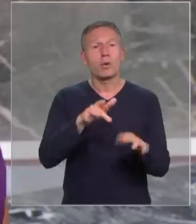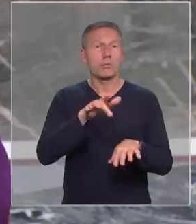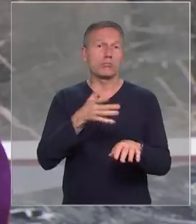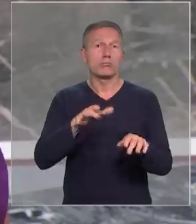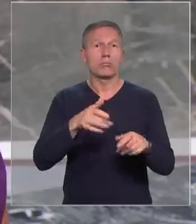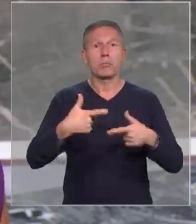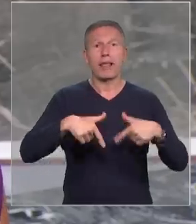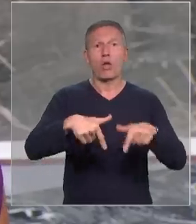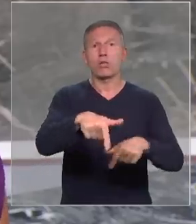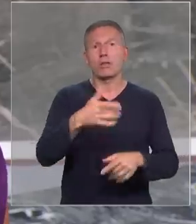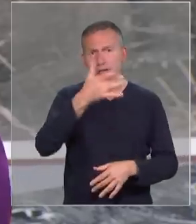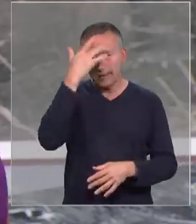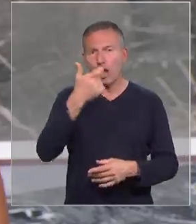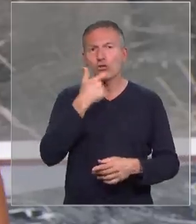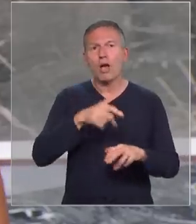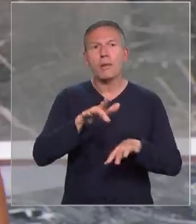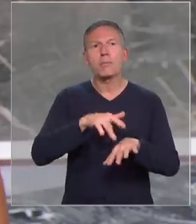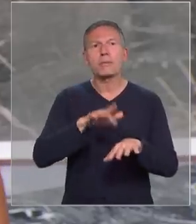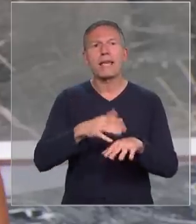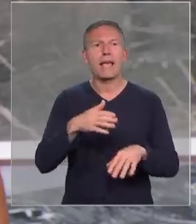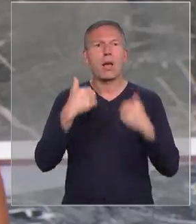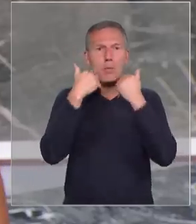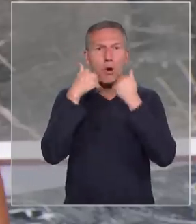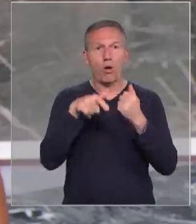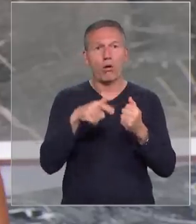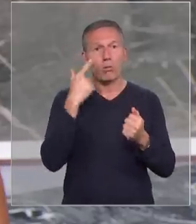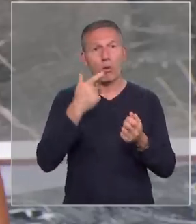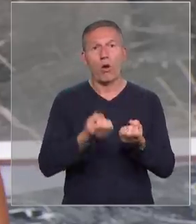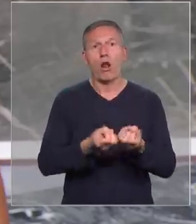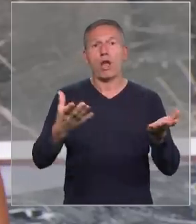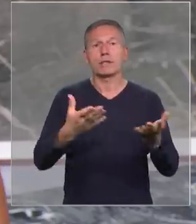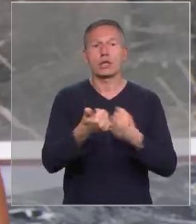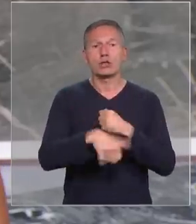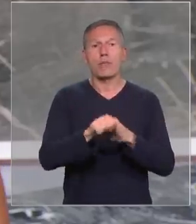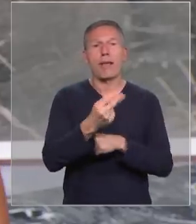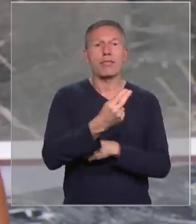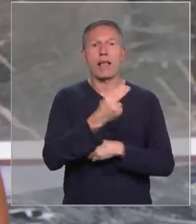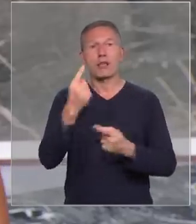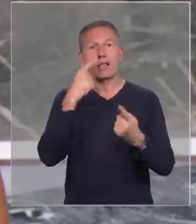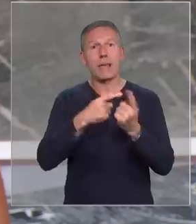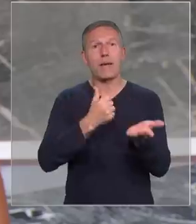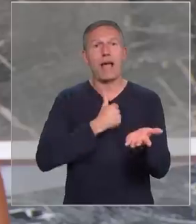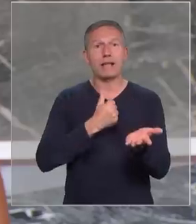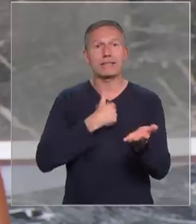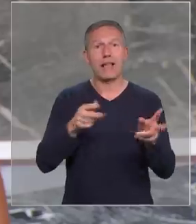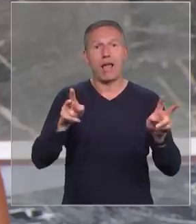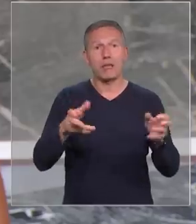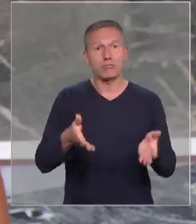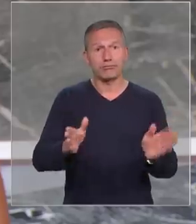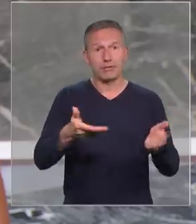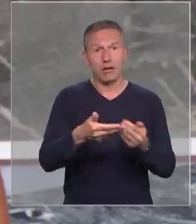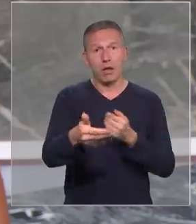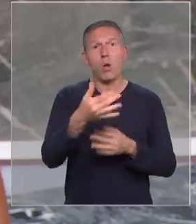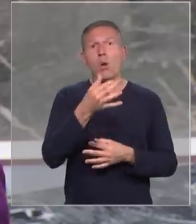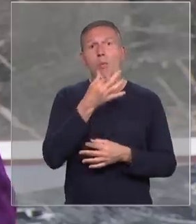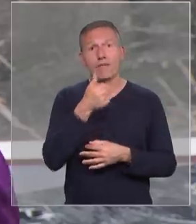Saint-Jean-Pied-de-Port, pour le lancement de cette semaine nationale de l'artisanat, monsieur le député Marion. Je profite de